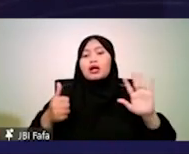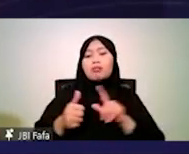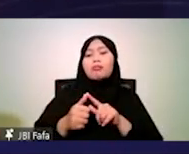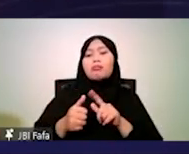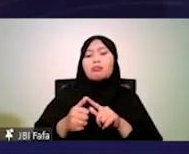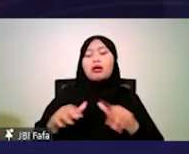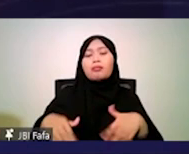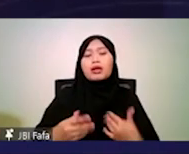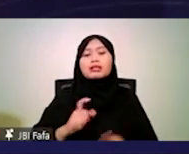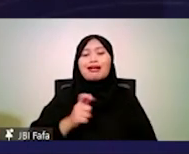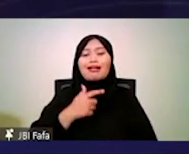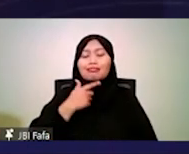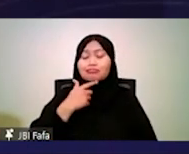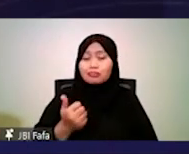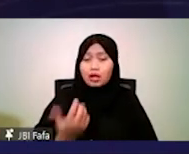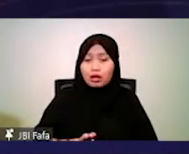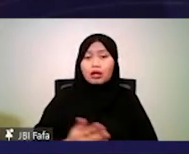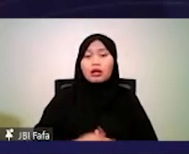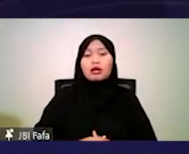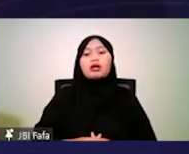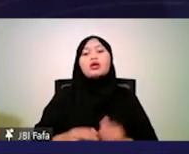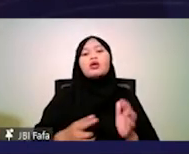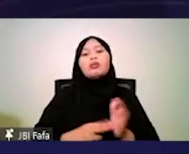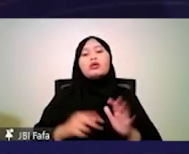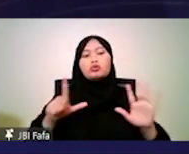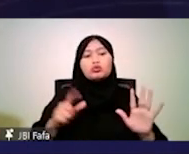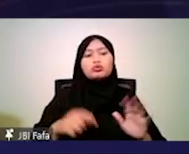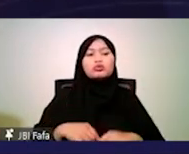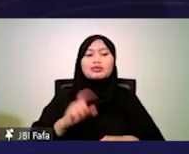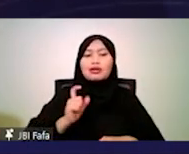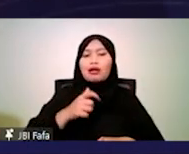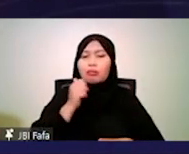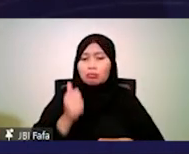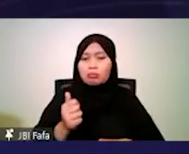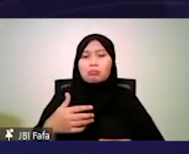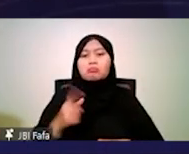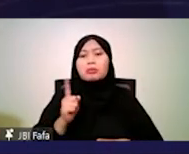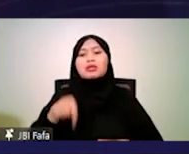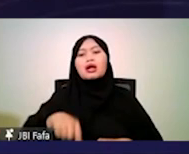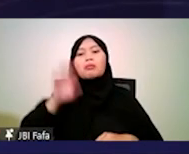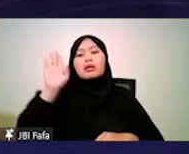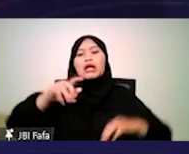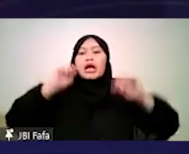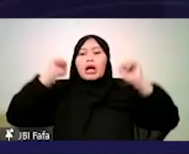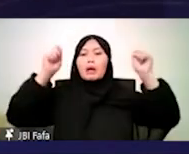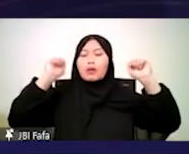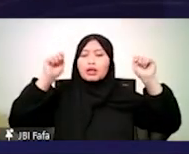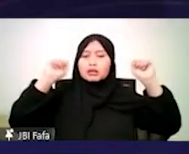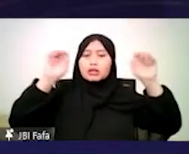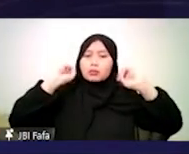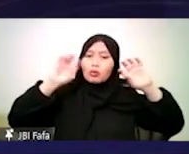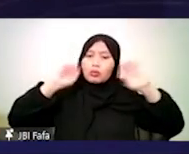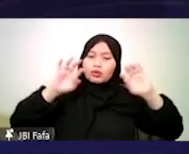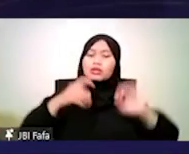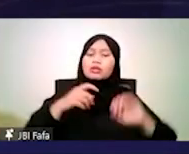jamu-jamu manis nomor 7 itu juga jamu manis karena kita sedang kampanye besar-besaran untuk menuju Sultan